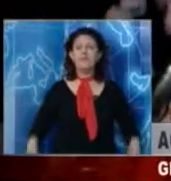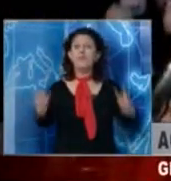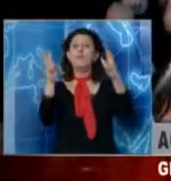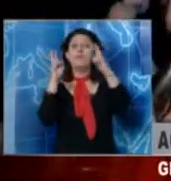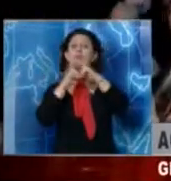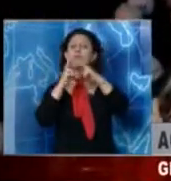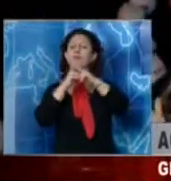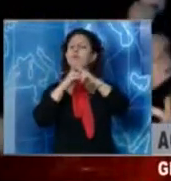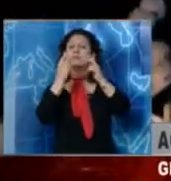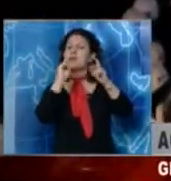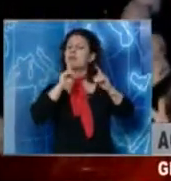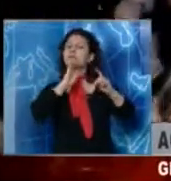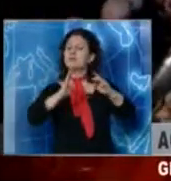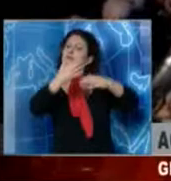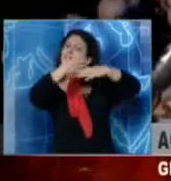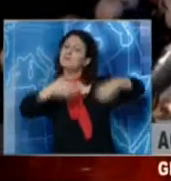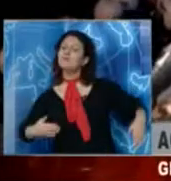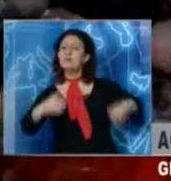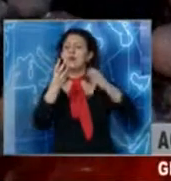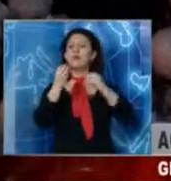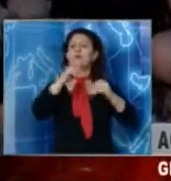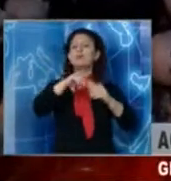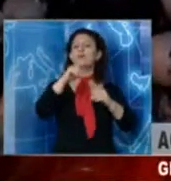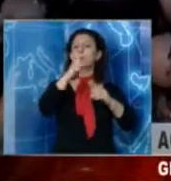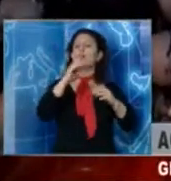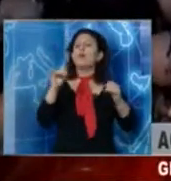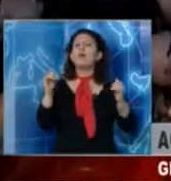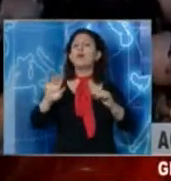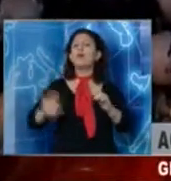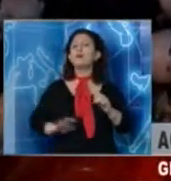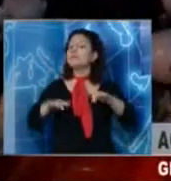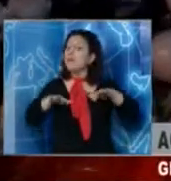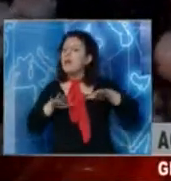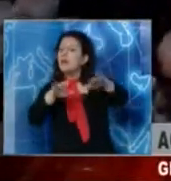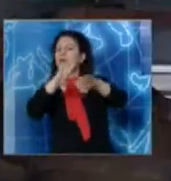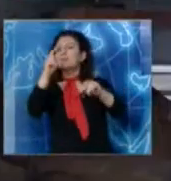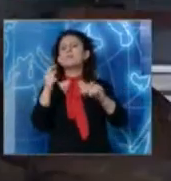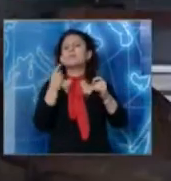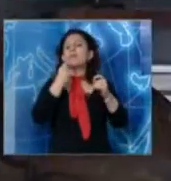Polisin kesinlikle izin verilmeyeceği konusundaki katı tutumu sonrası eylemciler sessizce dağıldı.